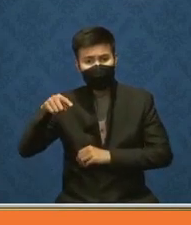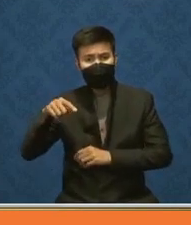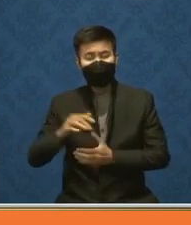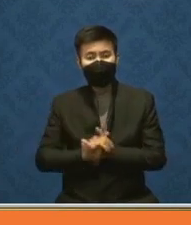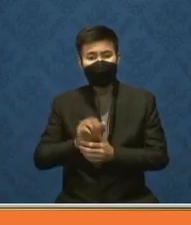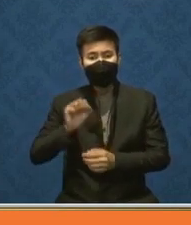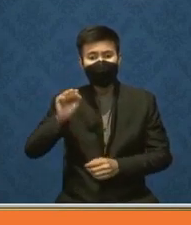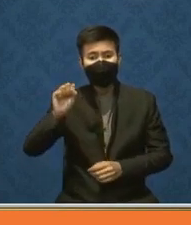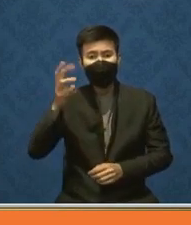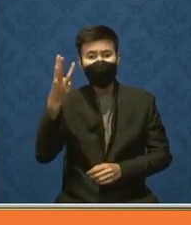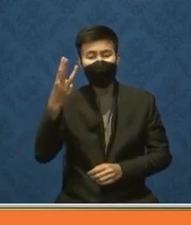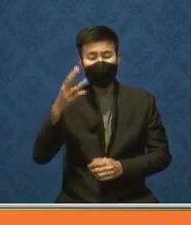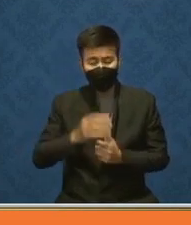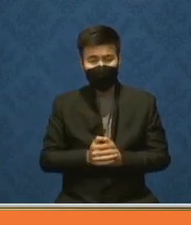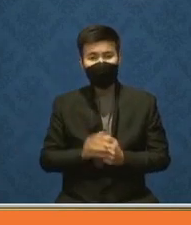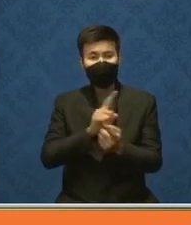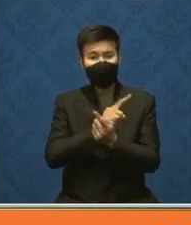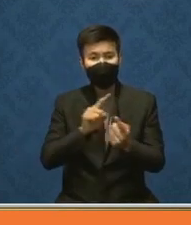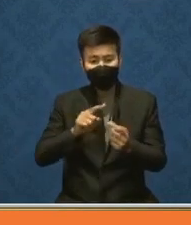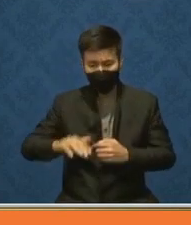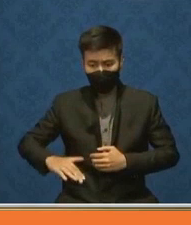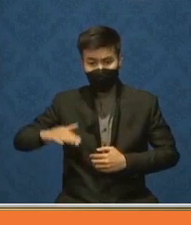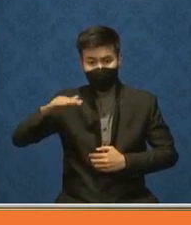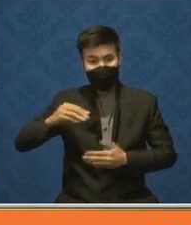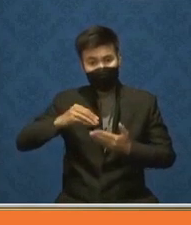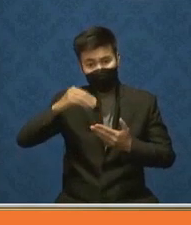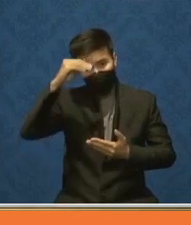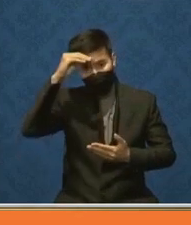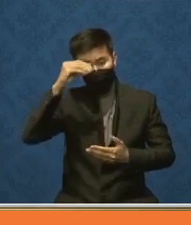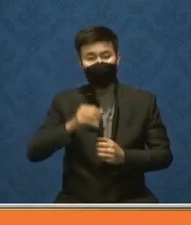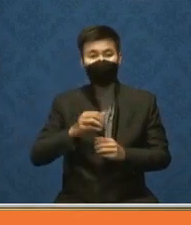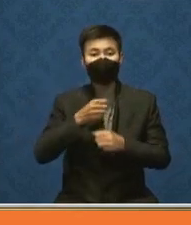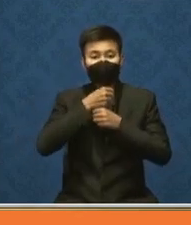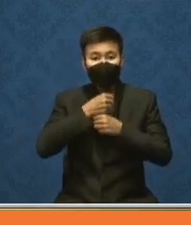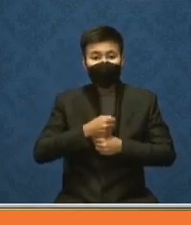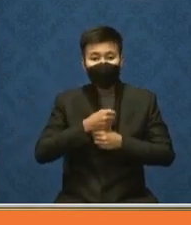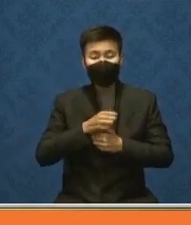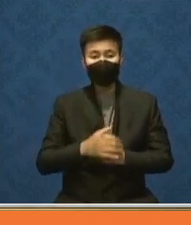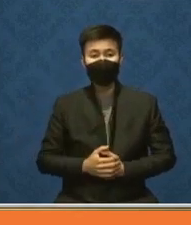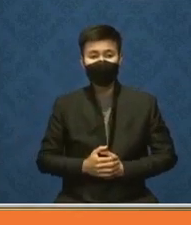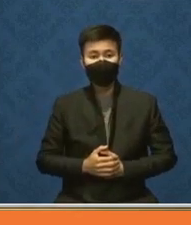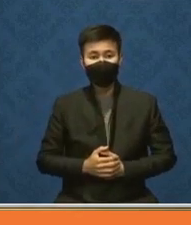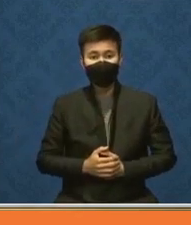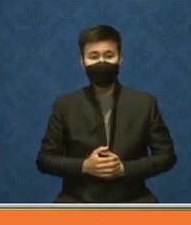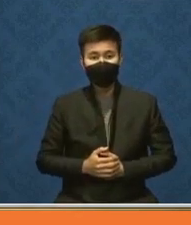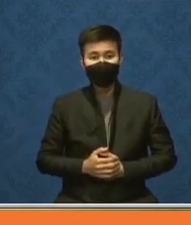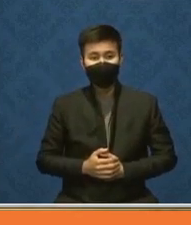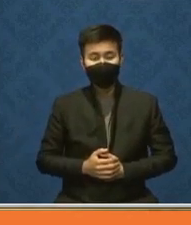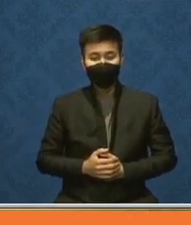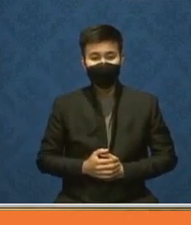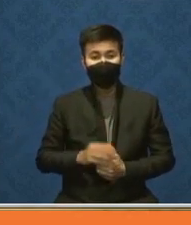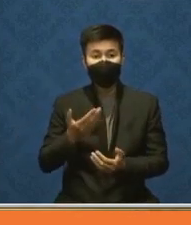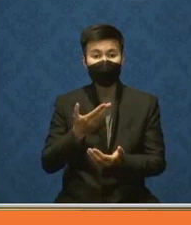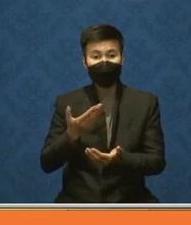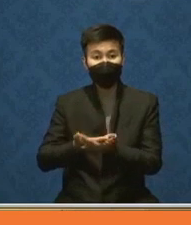ดือนครับให้เป็นสวัสดิการที่รองรับทางสังคมตั้งแต่วัยเด็กวัยเรียนและวัยเกษียณครับ